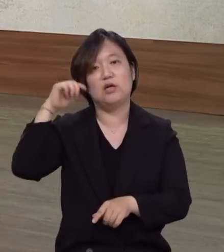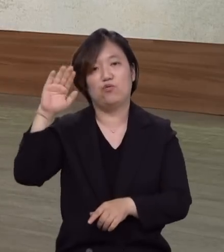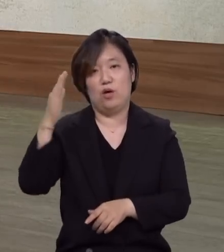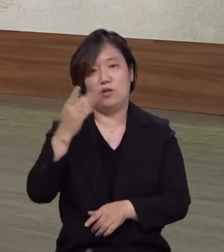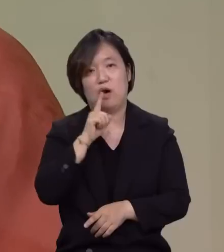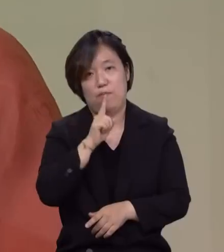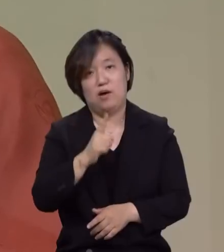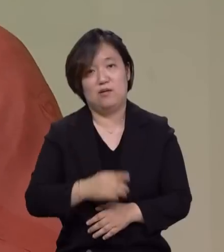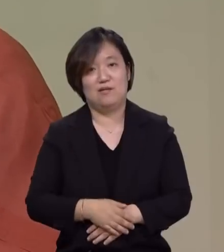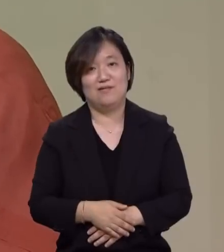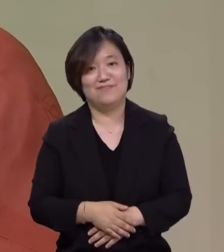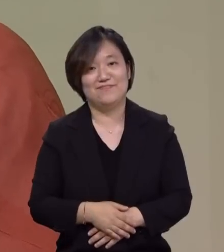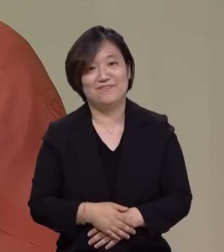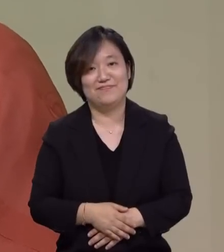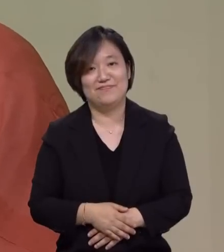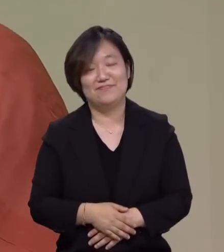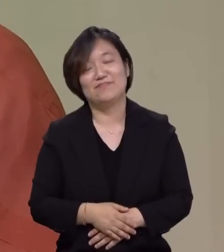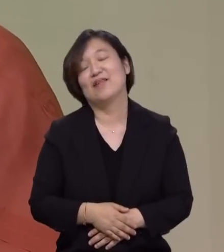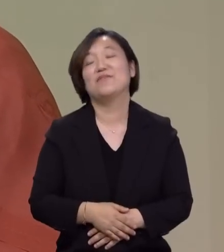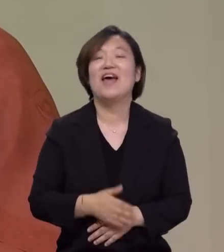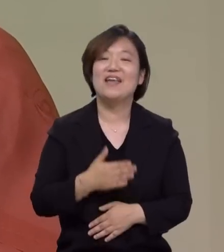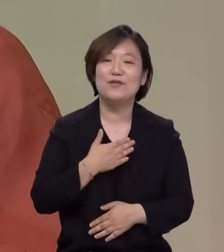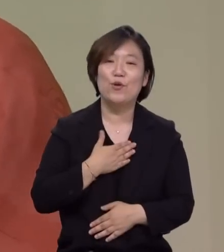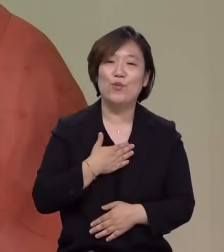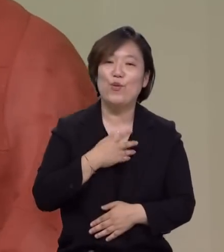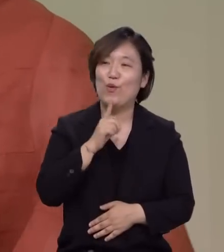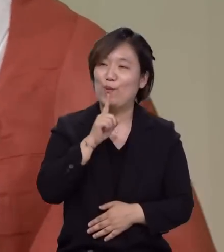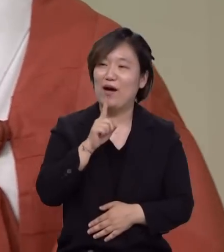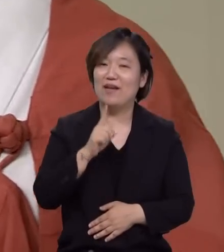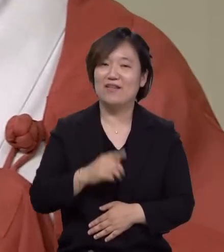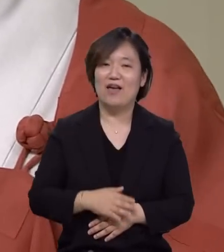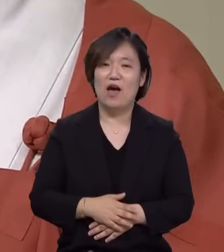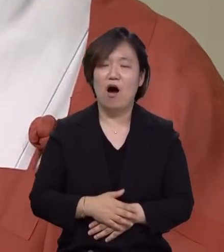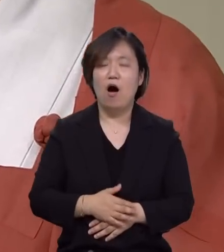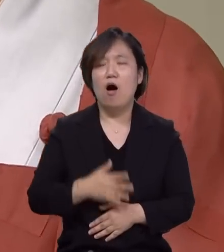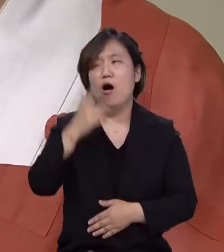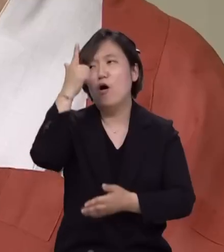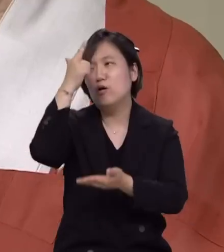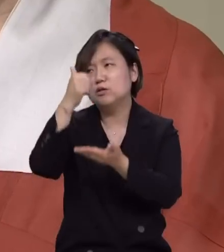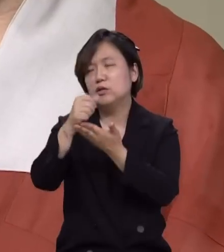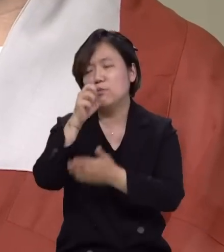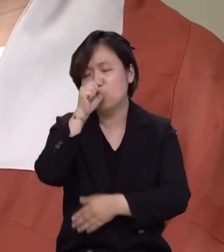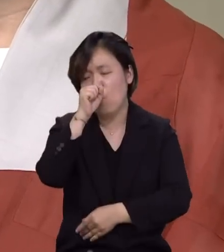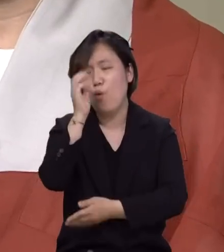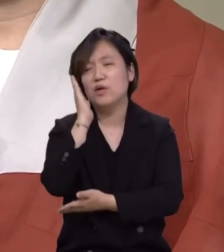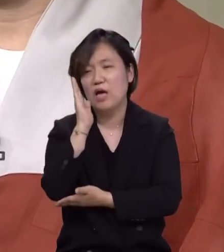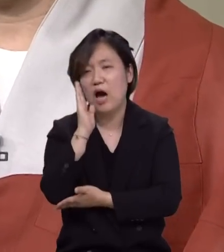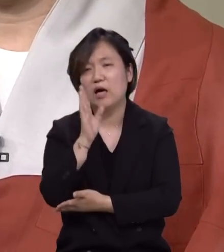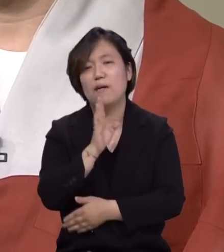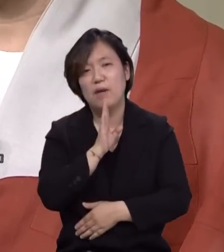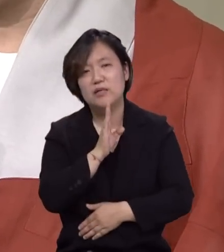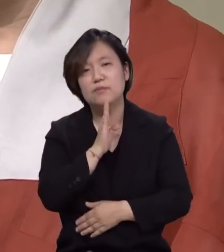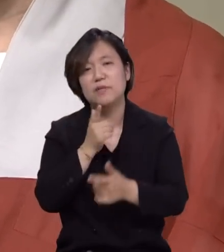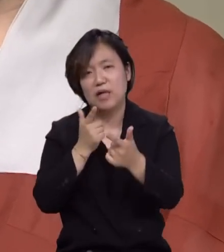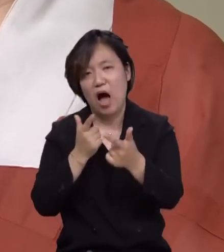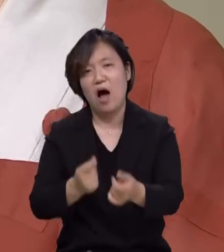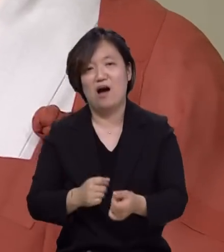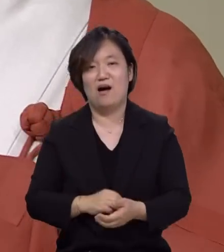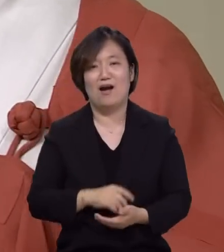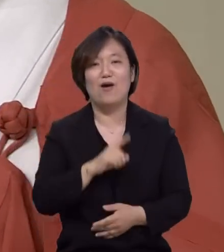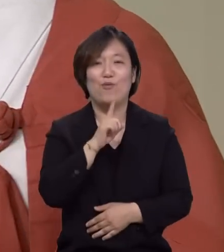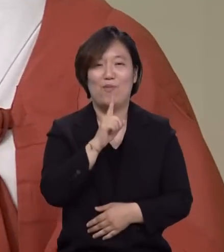그래서 저도 어 스님 너무 더 좋으신 말씀입니다 참 좋으신 말씀입니다라고